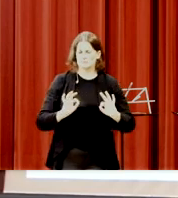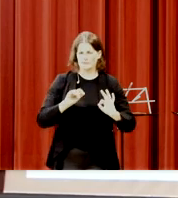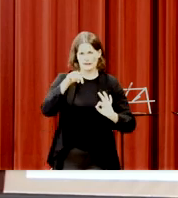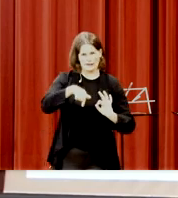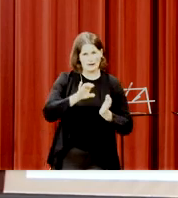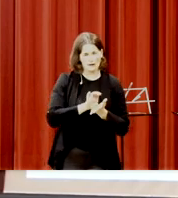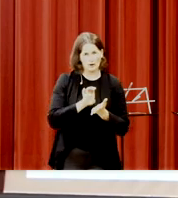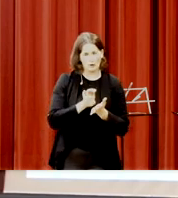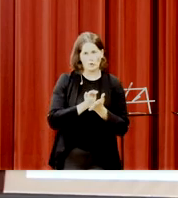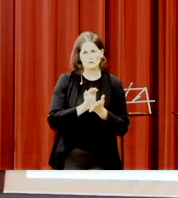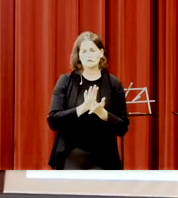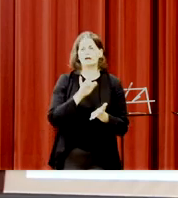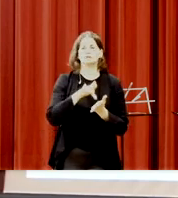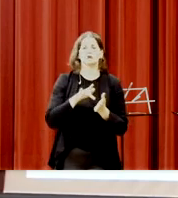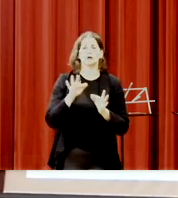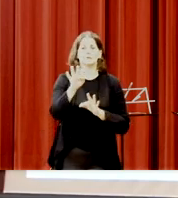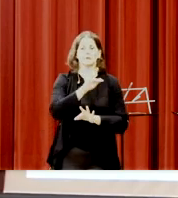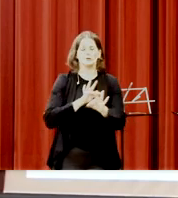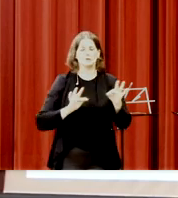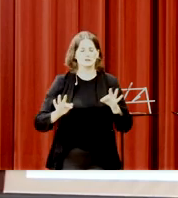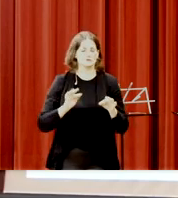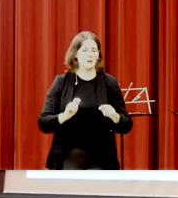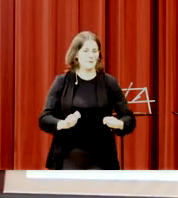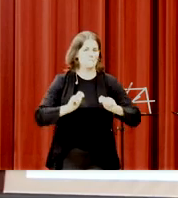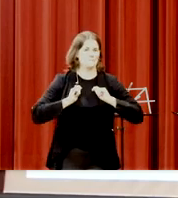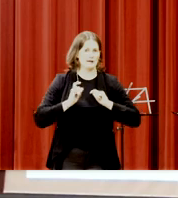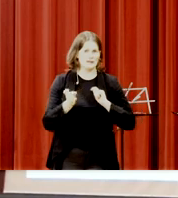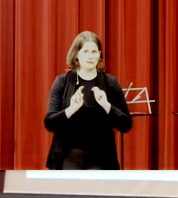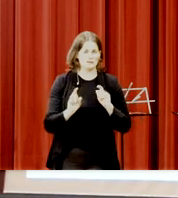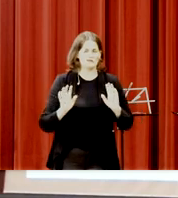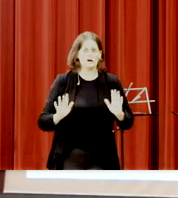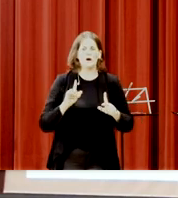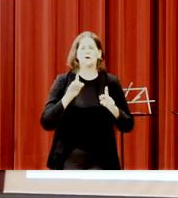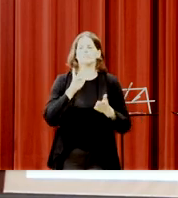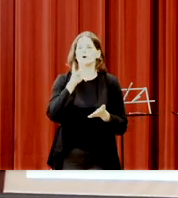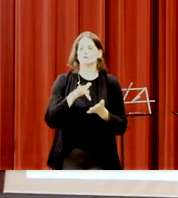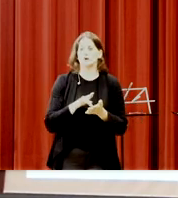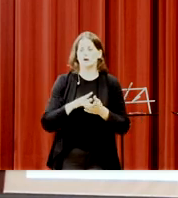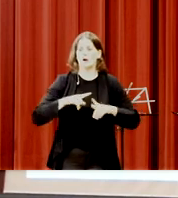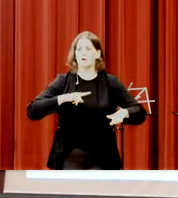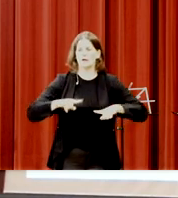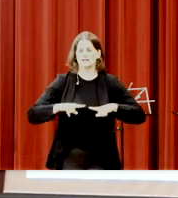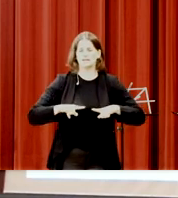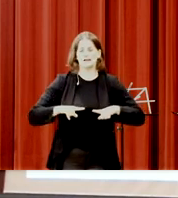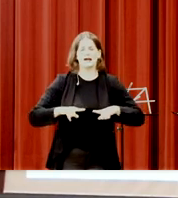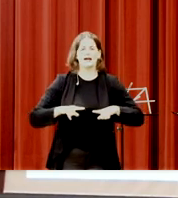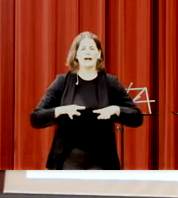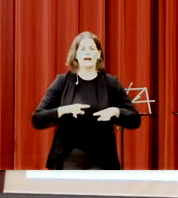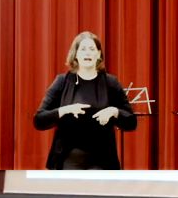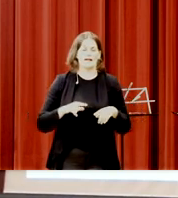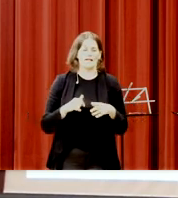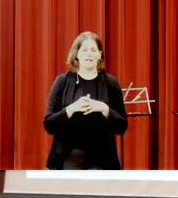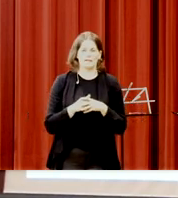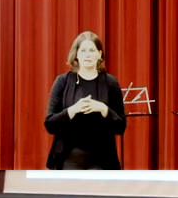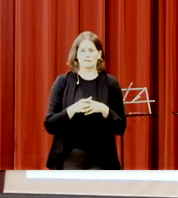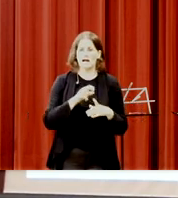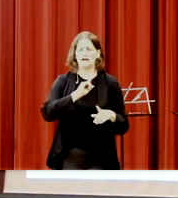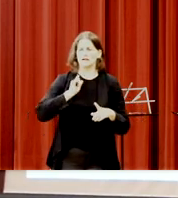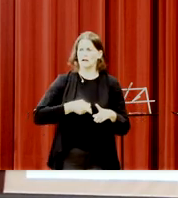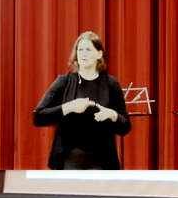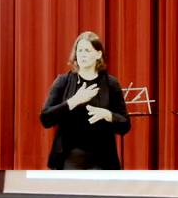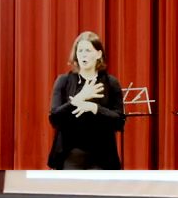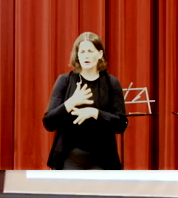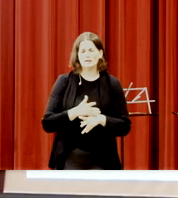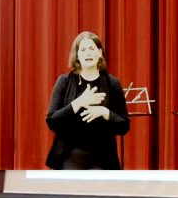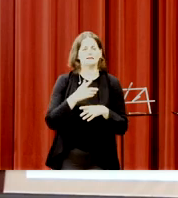Catalunya universitaris. S'inauguraran el 14 de novembre i esperem que els nostres esportistes deixin el nostre pavelló ben alt. Serà